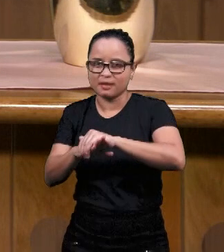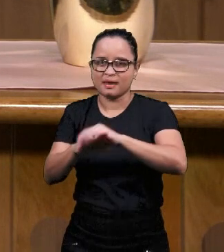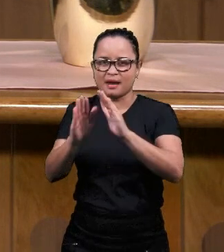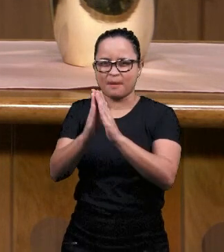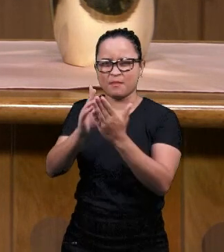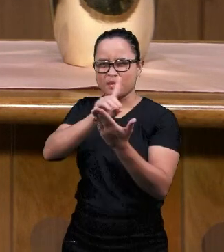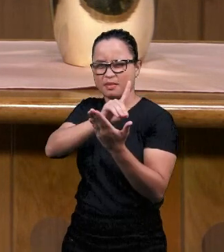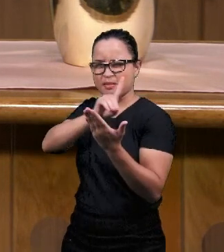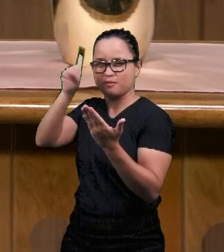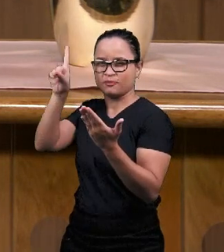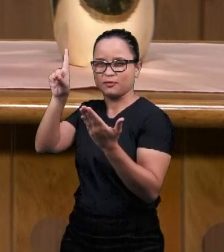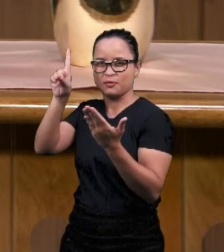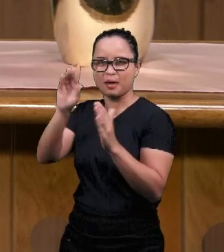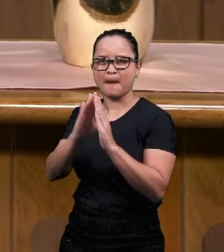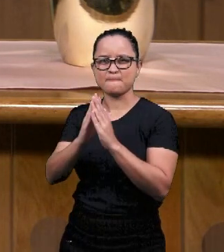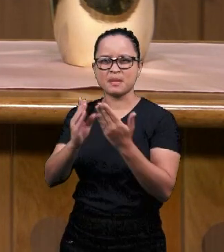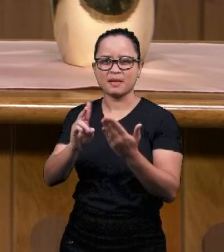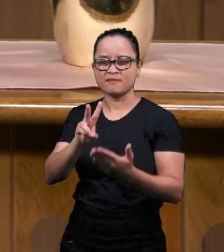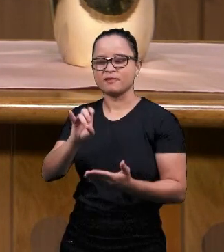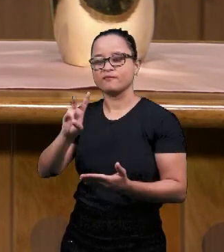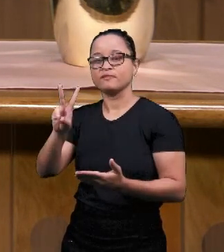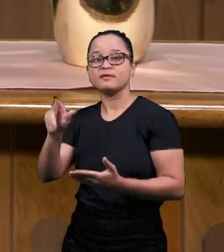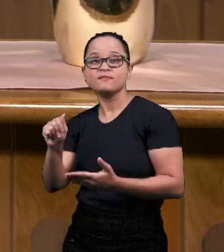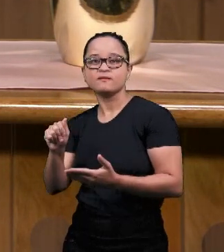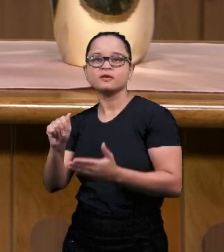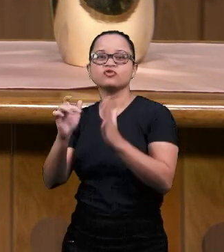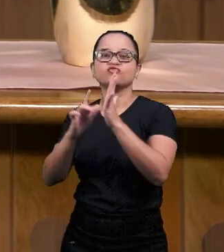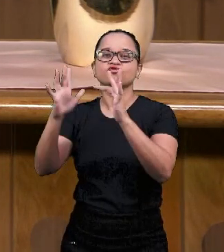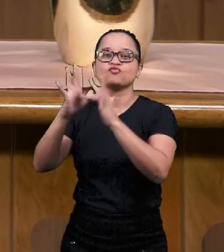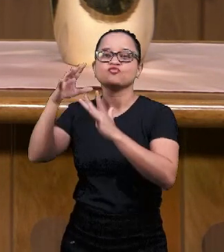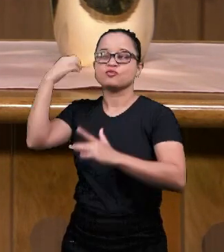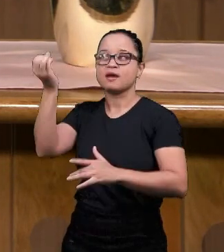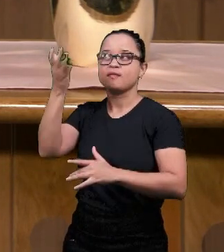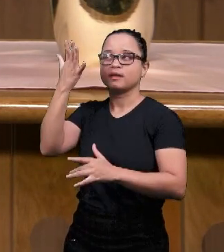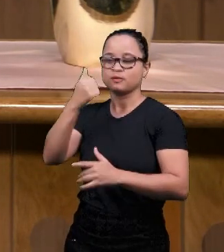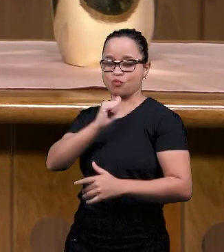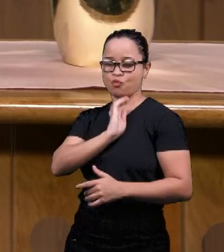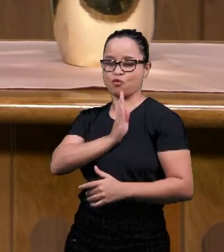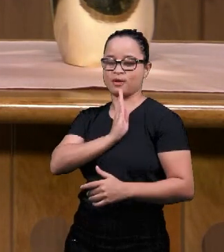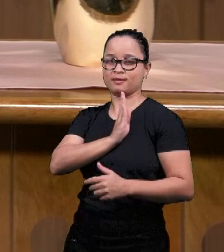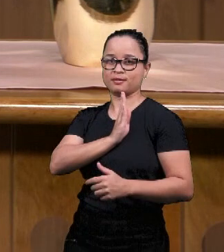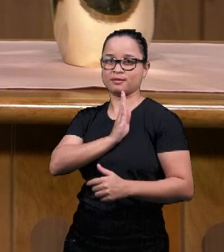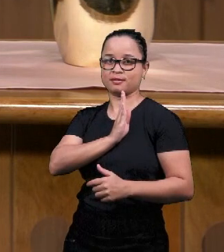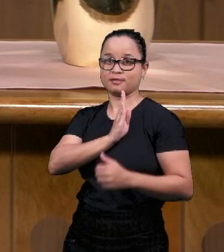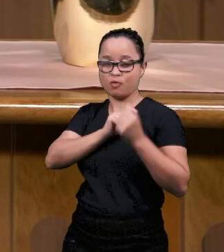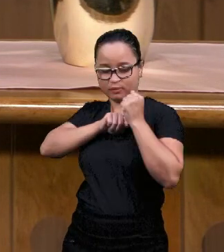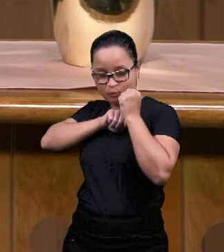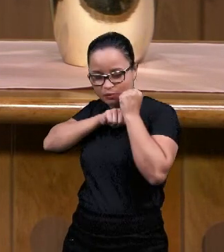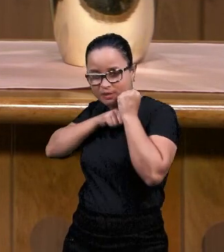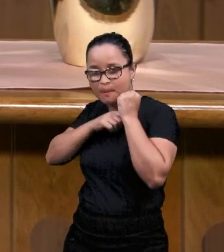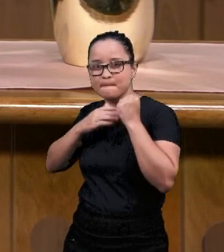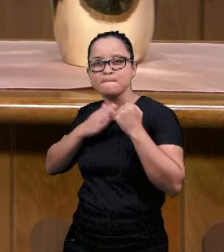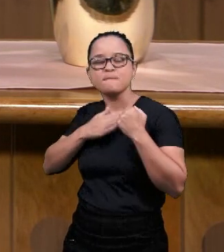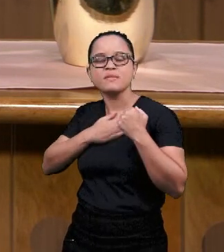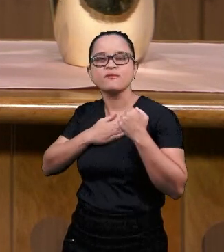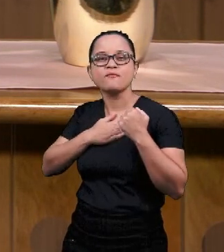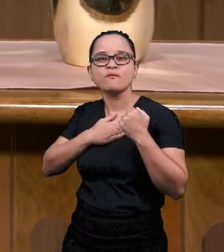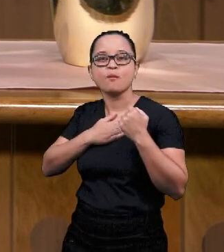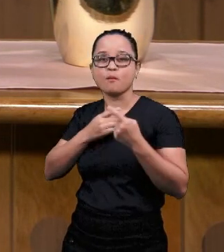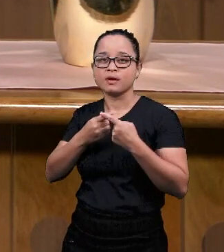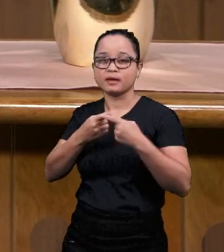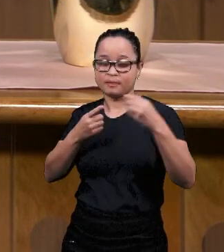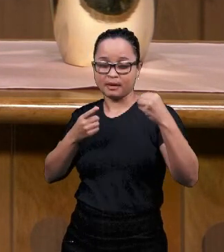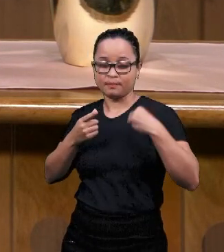Твое, живое Слово Иисуса, открытого в сердце моем, чтобы не грешить пред